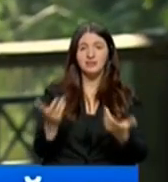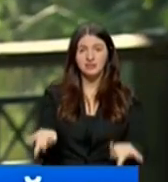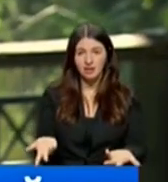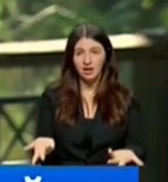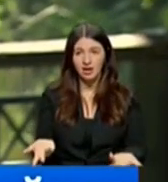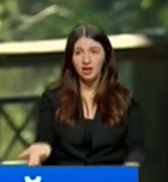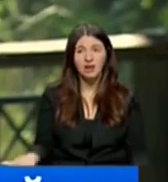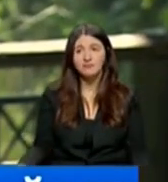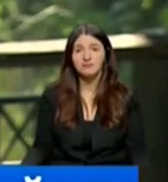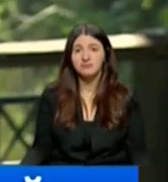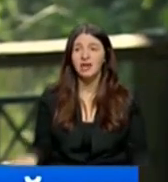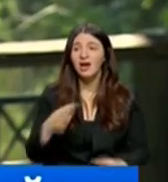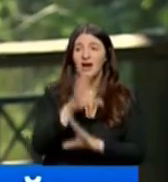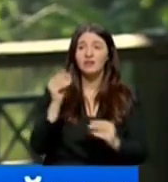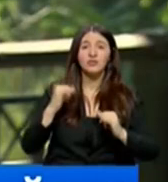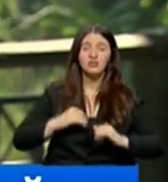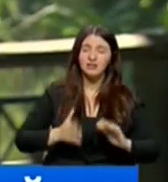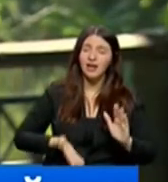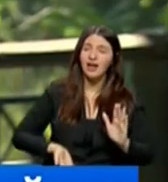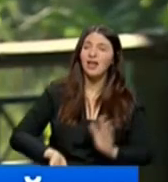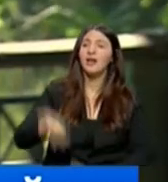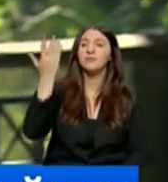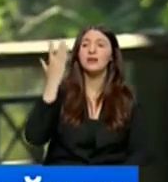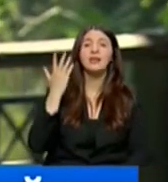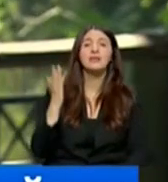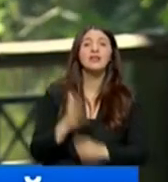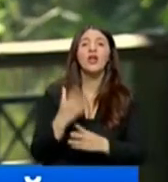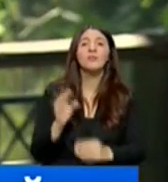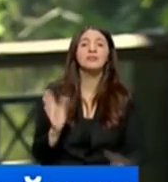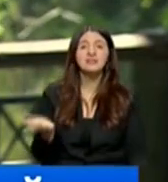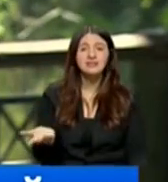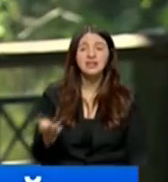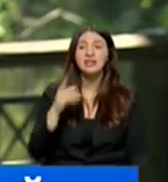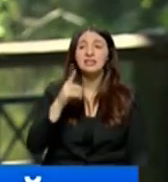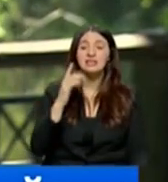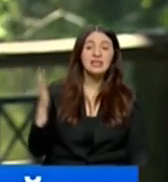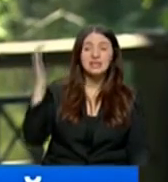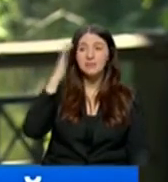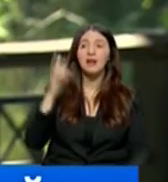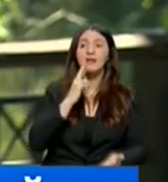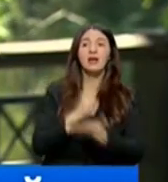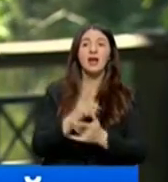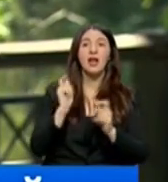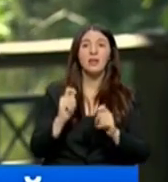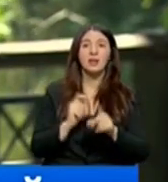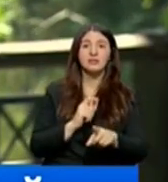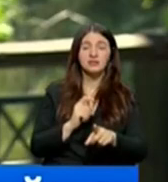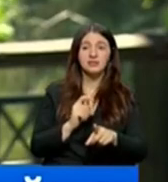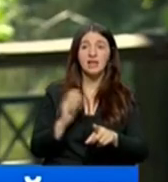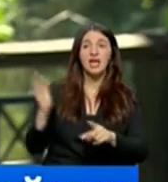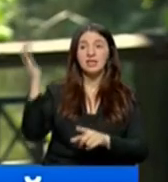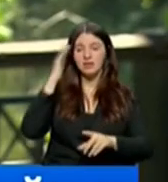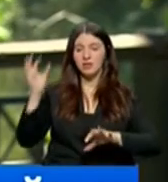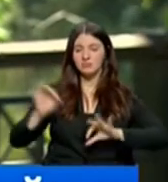zaman her şey çok rahat gider. Niye gitmesin? Siz temel kararları alırsınız.